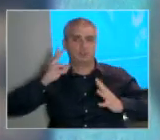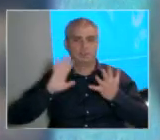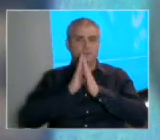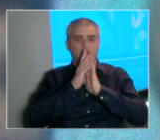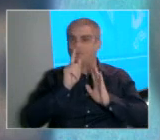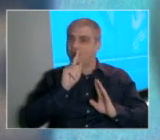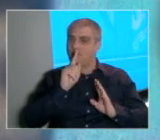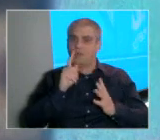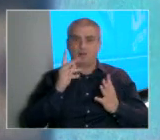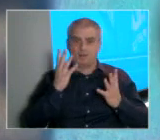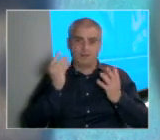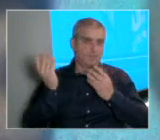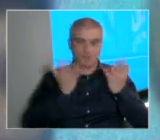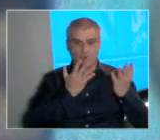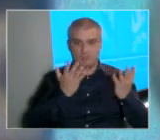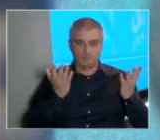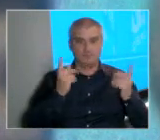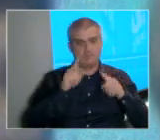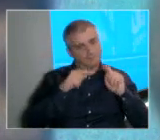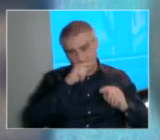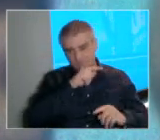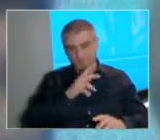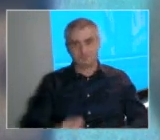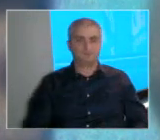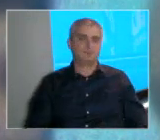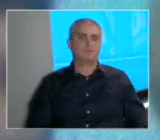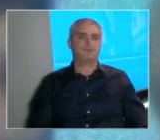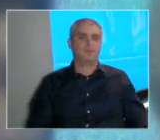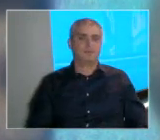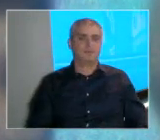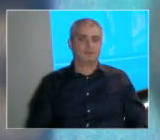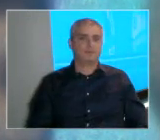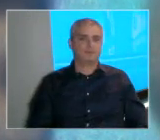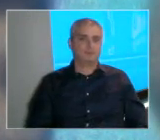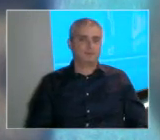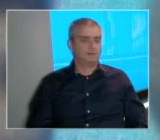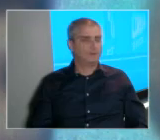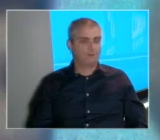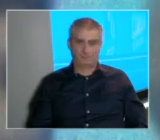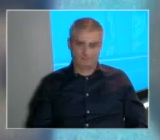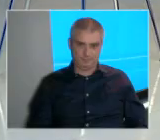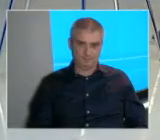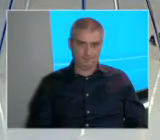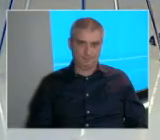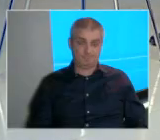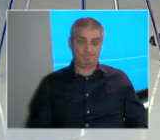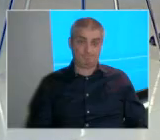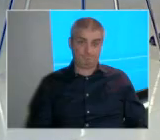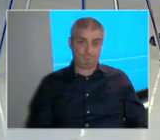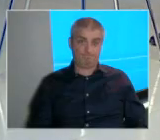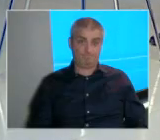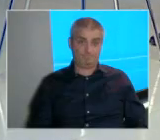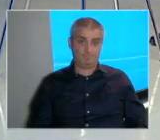צפופים בלא מעט אורחים שבאים, אז... הם קצת קשה לזאת את השניות הראשונות, מי מדבר ומה, ומה, ומי נועם. טוב,